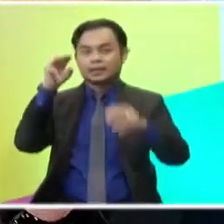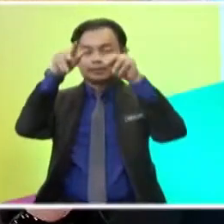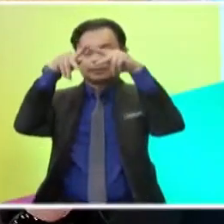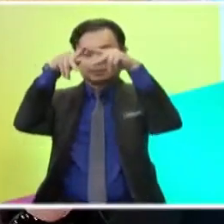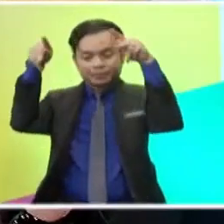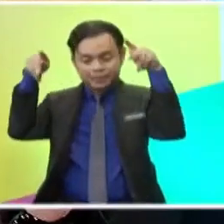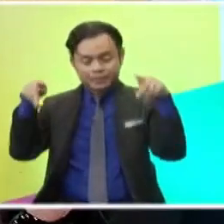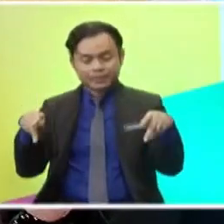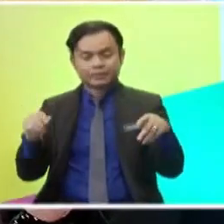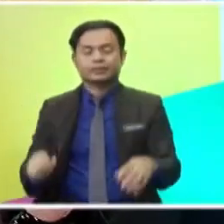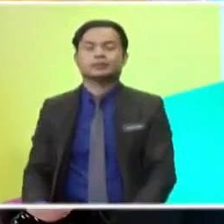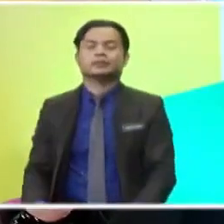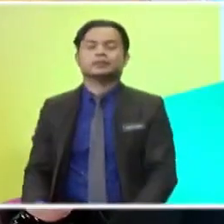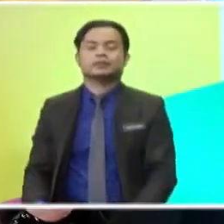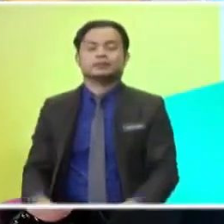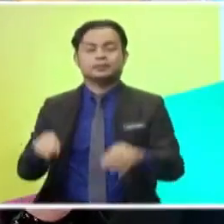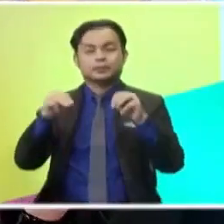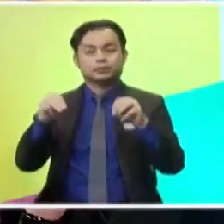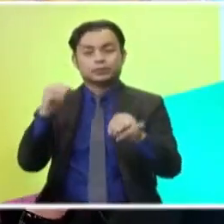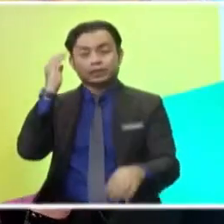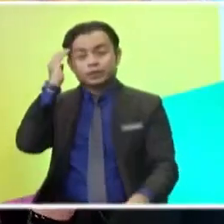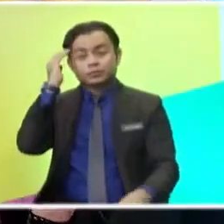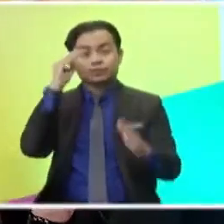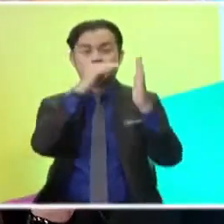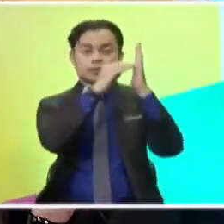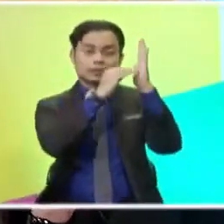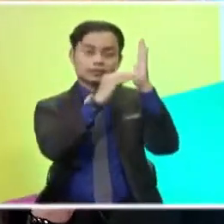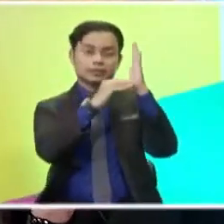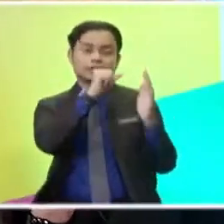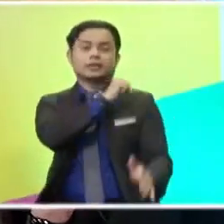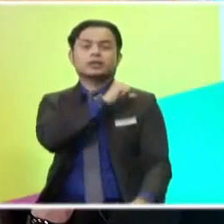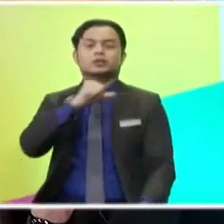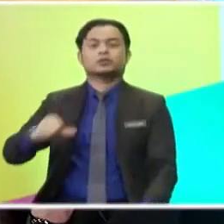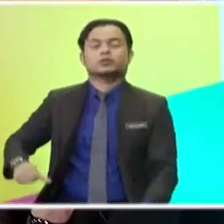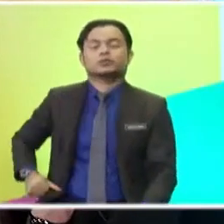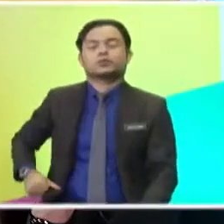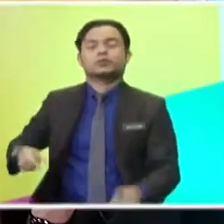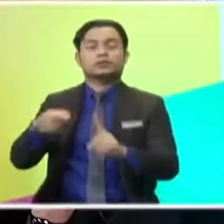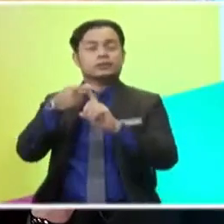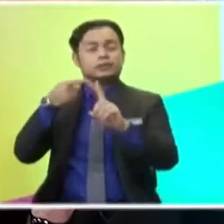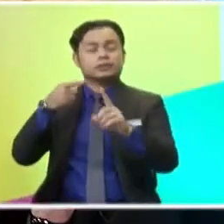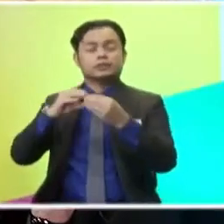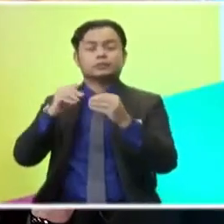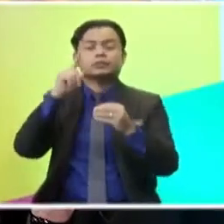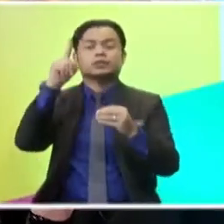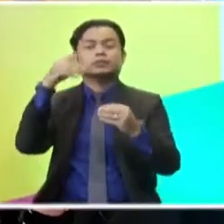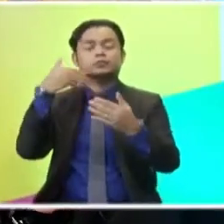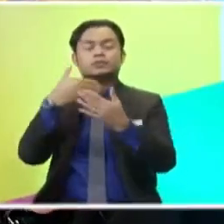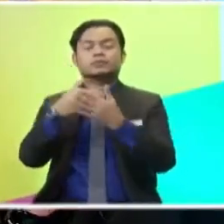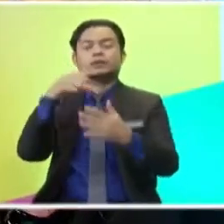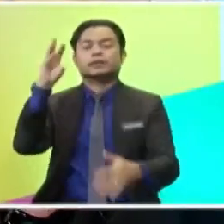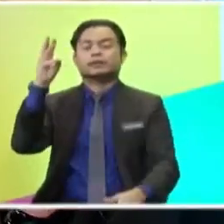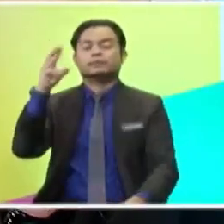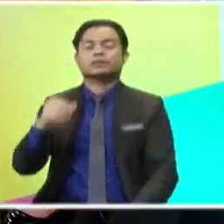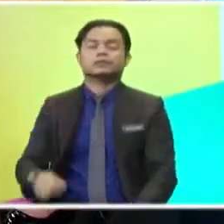murid-murid perlulah mengetahui senarai Sri Paduka Baginda yang di-Pertuan Agong daripada yang pertama hingga ke-16. Dan sebagaimana